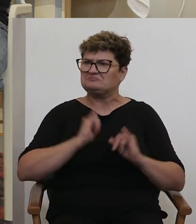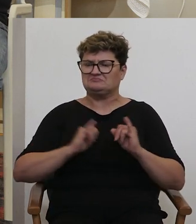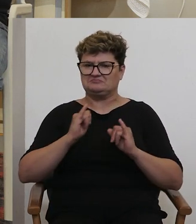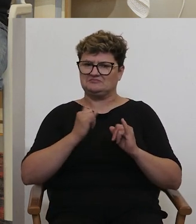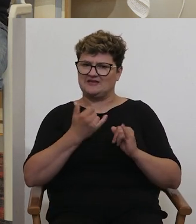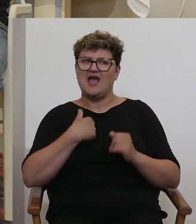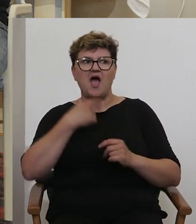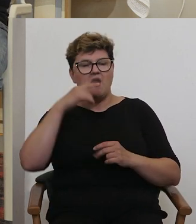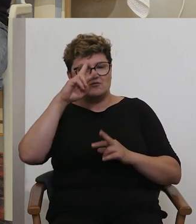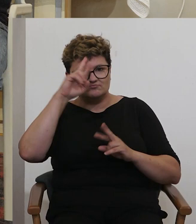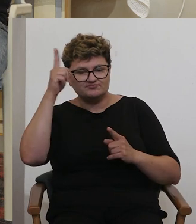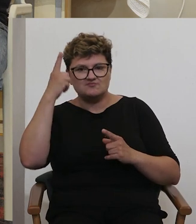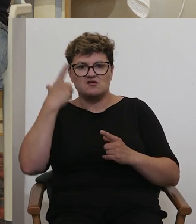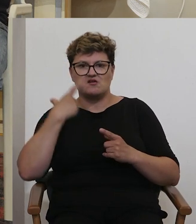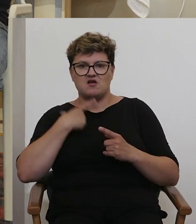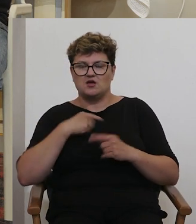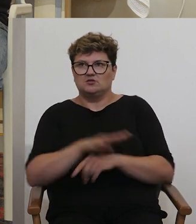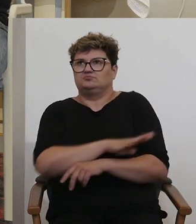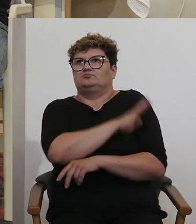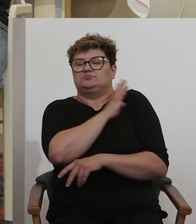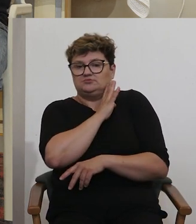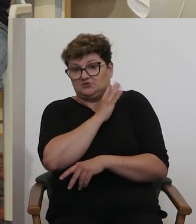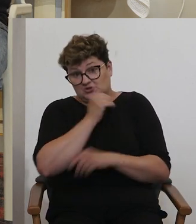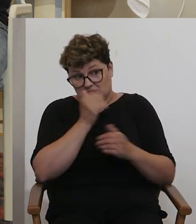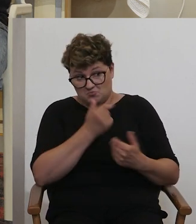się, jakie jest jego znaczenie, to poczułam ciarki na plecach, więc czy pan